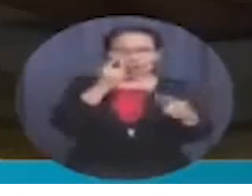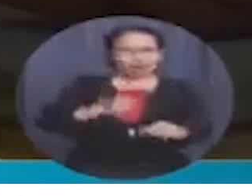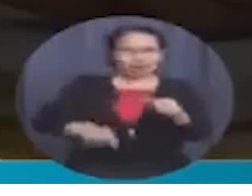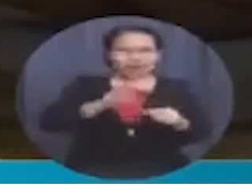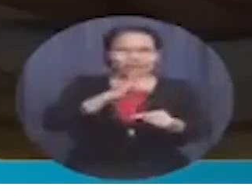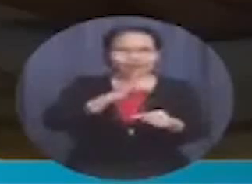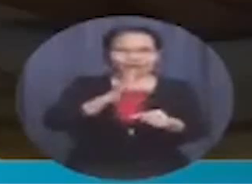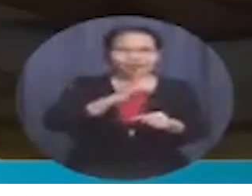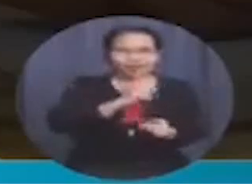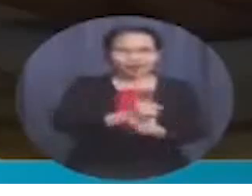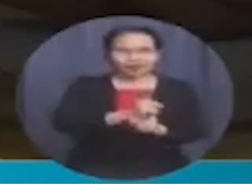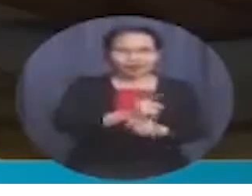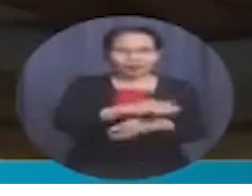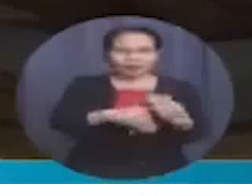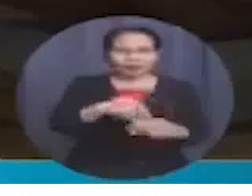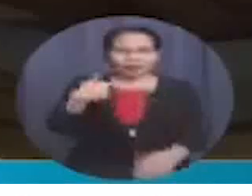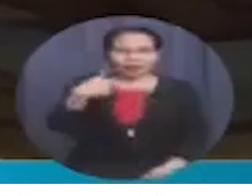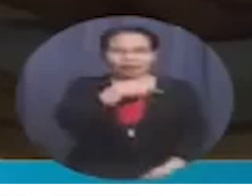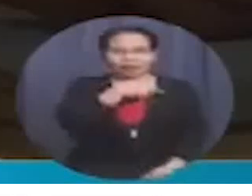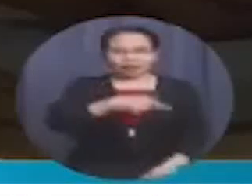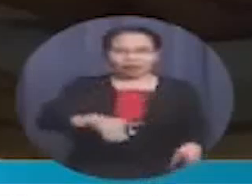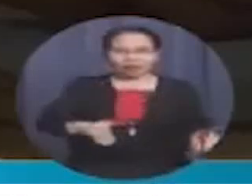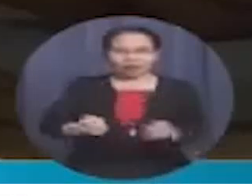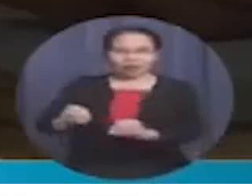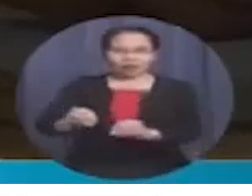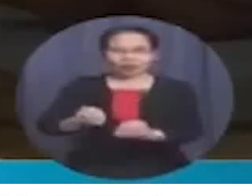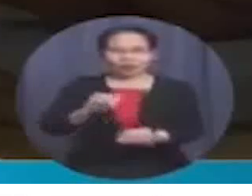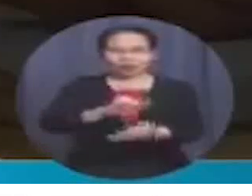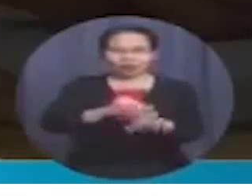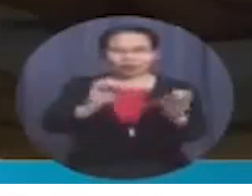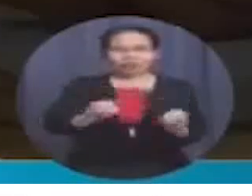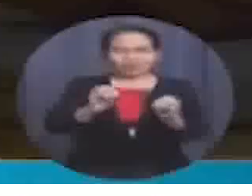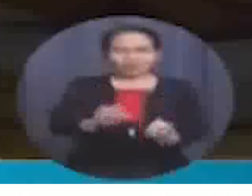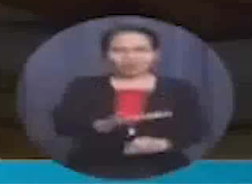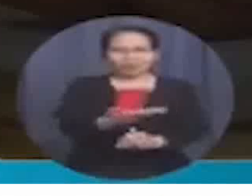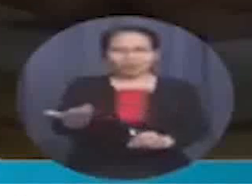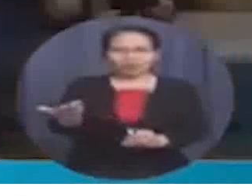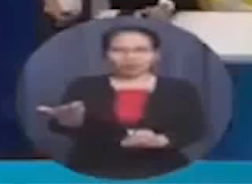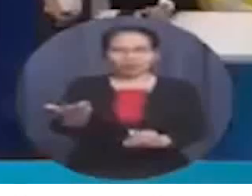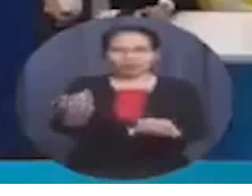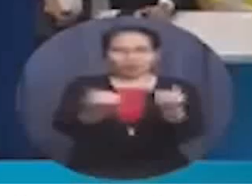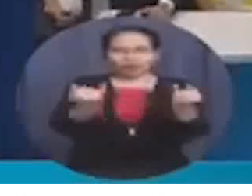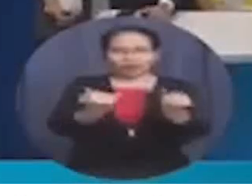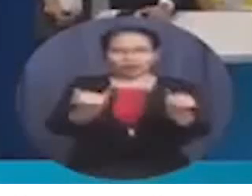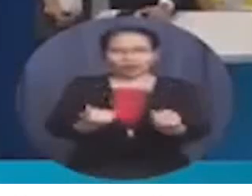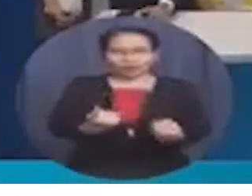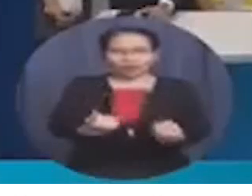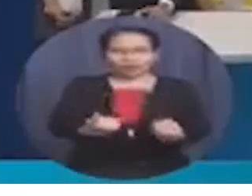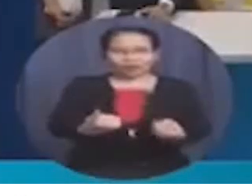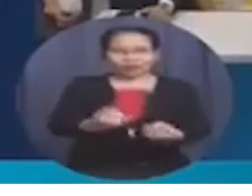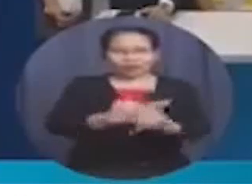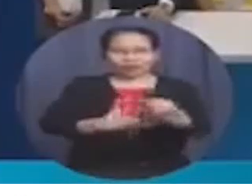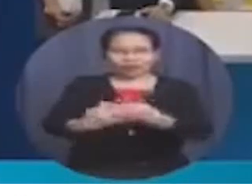ka magsasalita ng totoo. Puro kasinungalingan ang gagawin mo. Yan ang ituturo sa'yo ng Diyos-Diyosan. Na